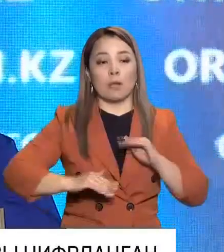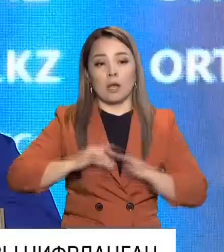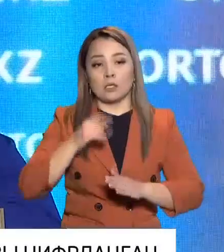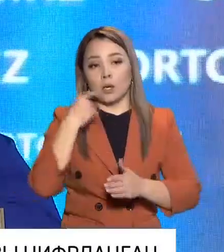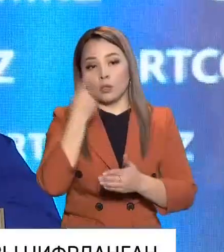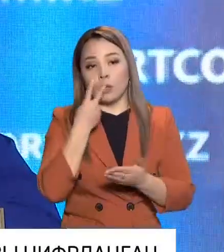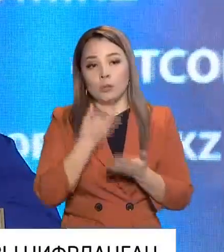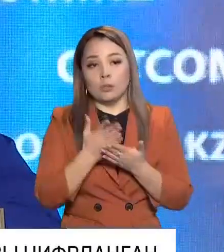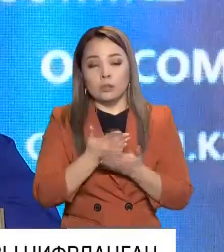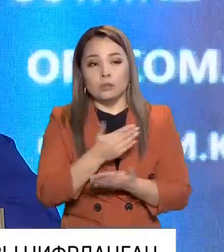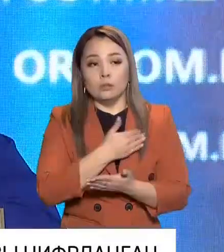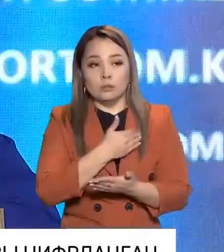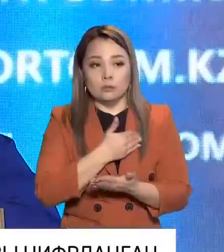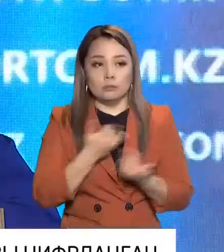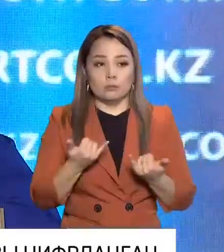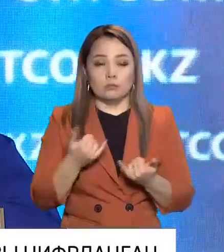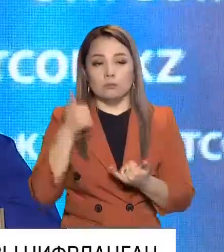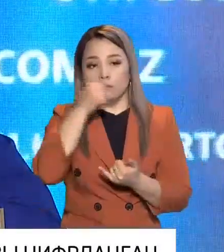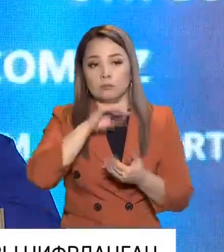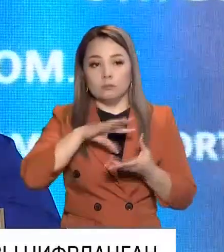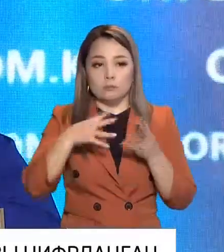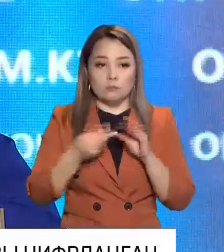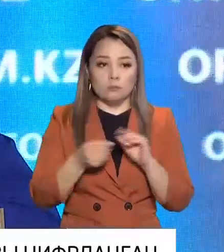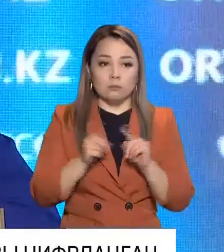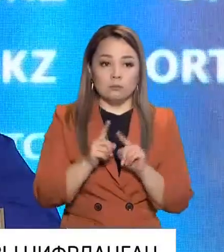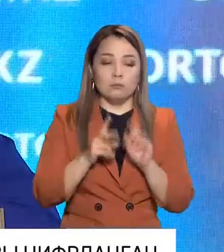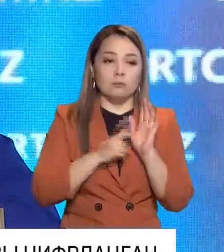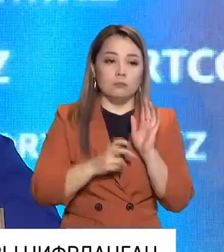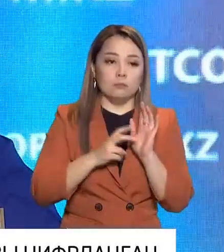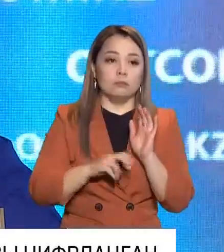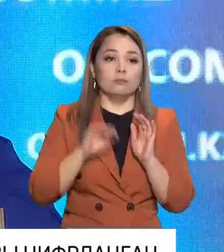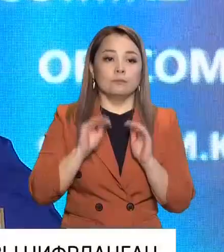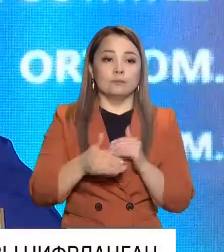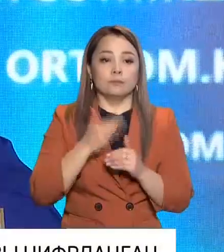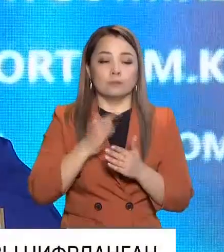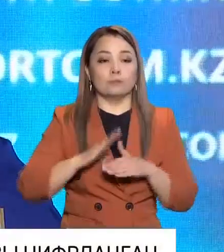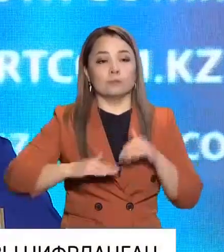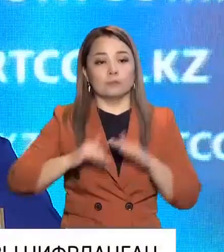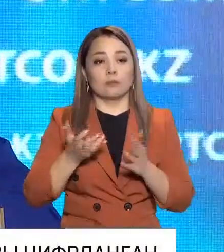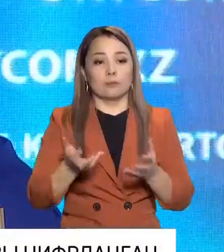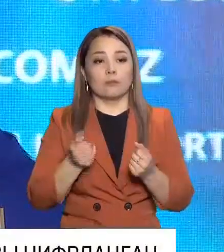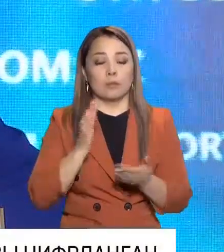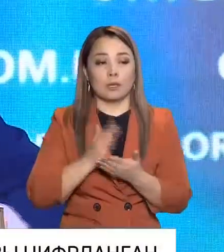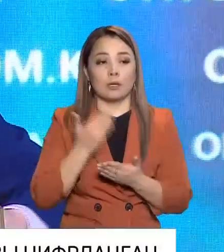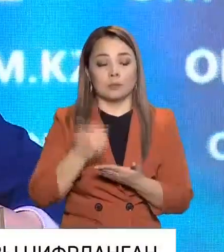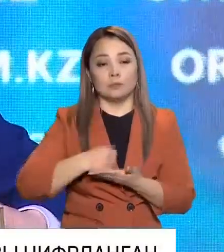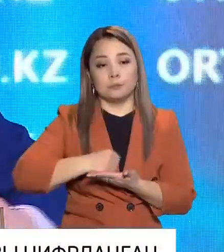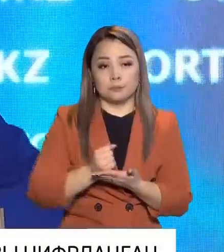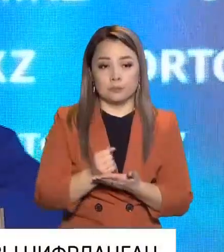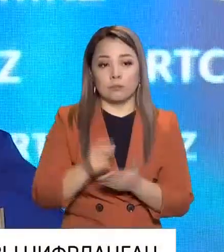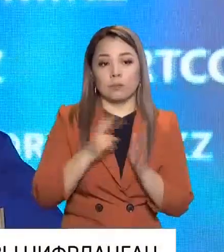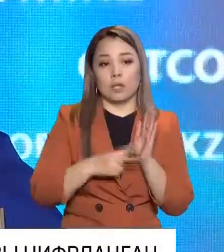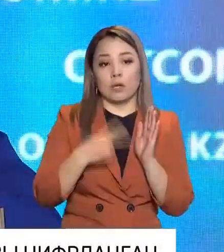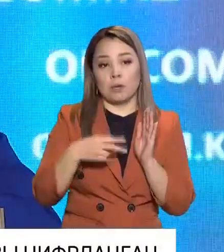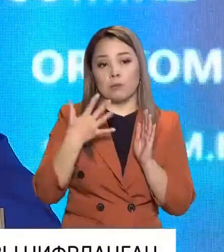түрде көрсету. Егер жылдың нәтижесі бойынша 700 мыңнан азамат проактивті түрде алған болса, ол дегеніміз 25 жылған 6 миллионға